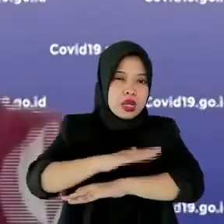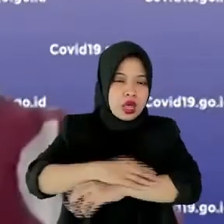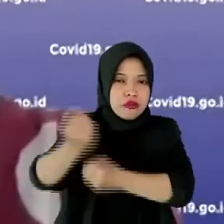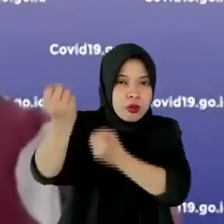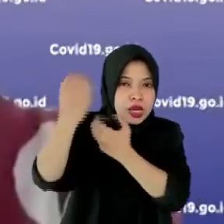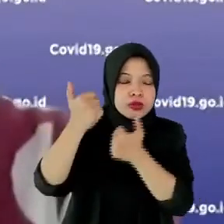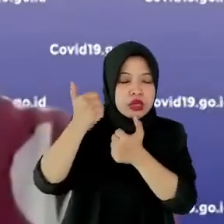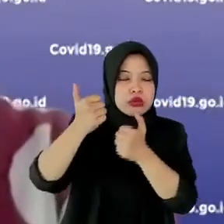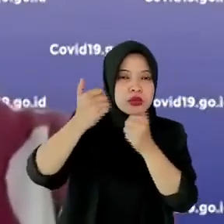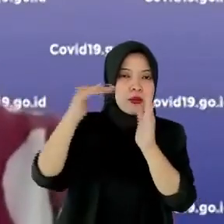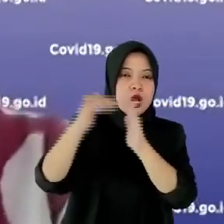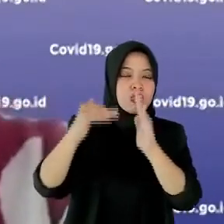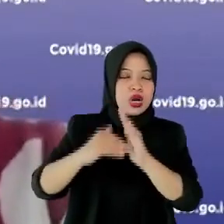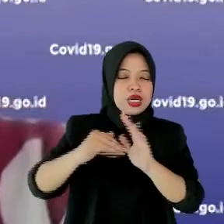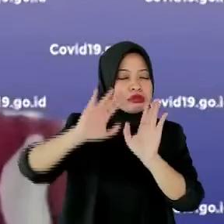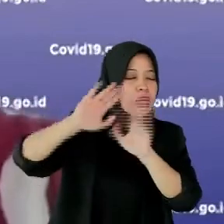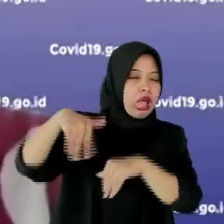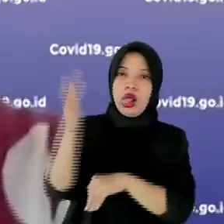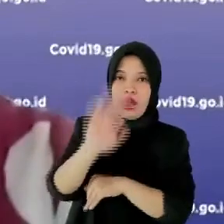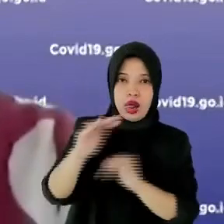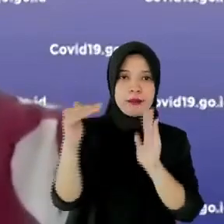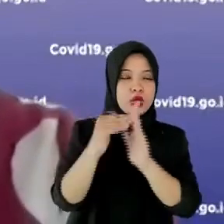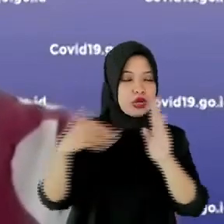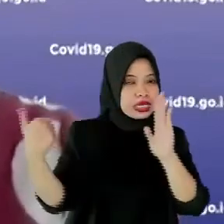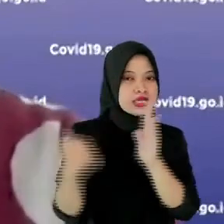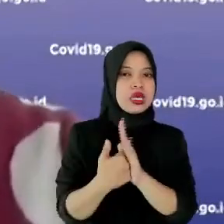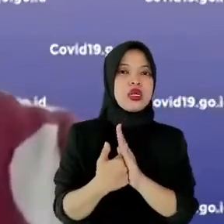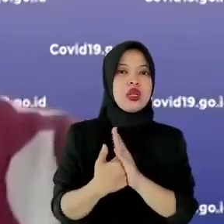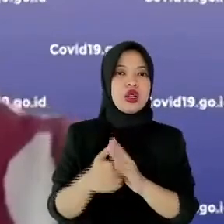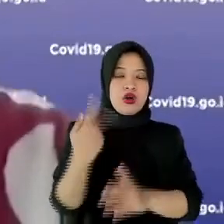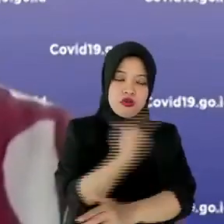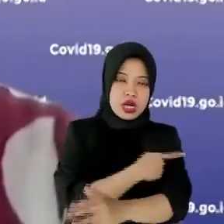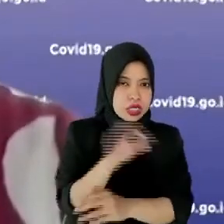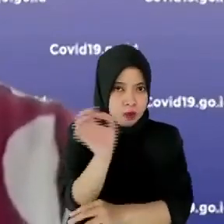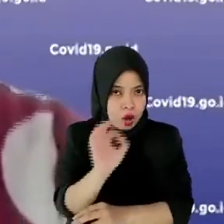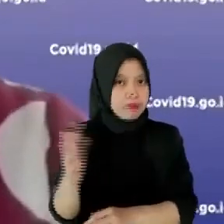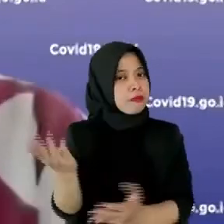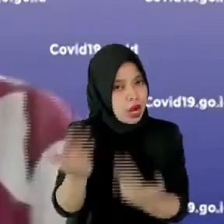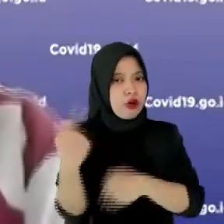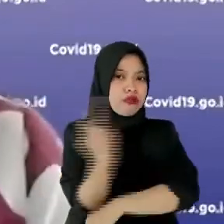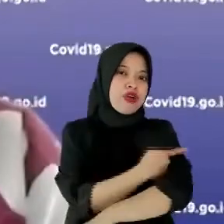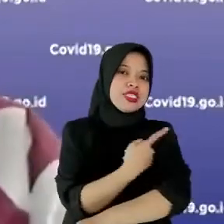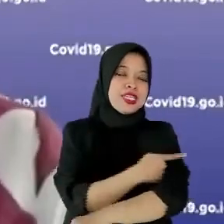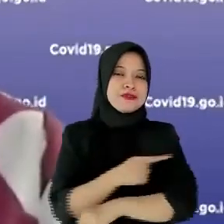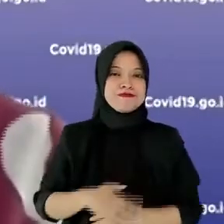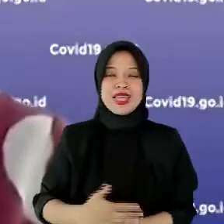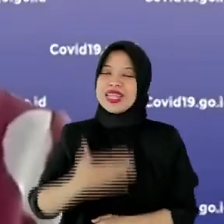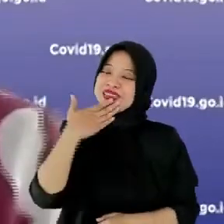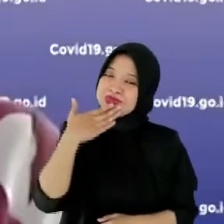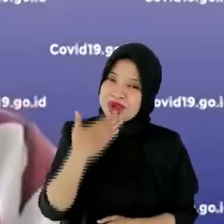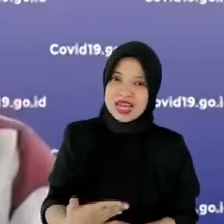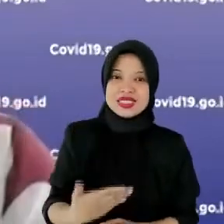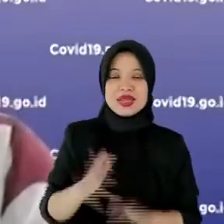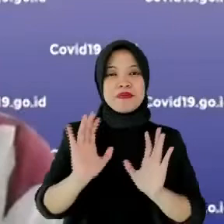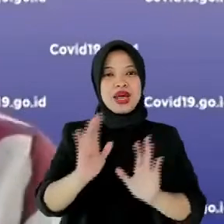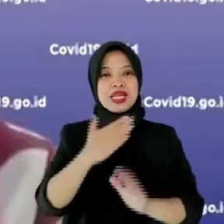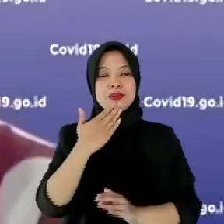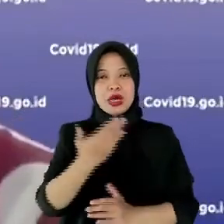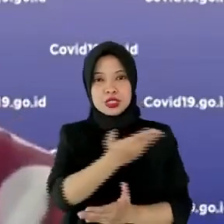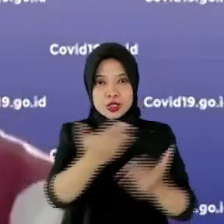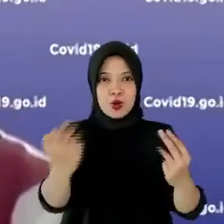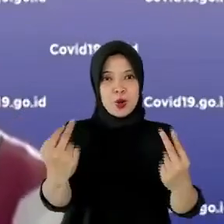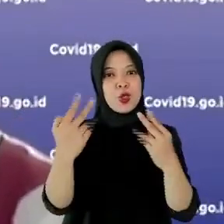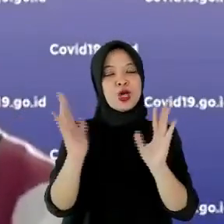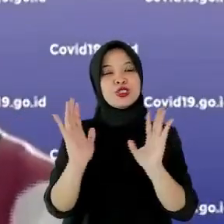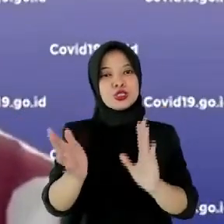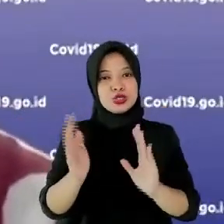berarti kita bisa lengah. Tetap saja 5M-nya harus jalan, dan yang belum vaksin, ayo kita vaksin. Dokter Dewi, terima kasih banyak semuanya